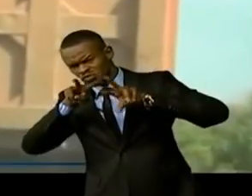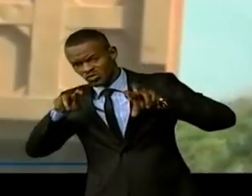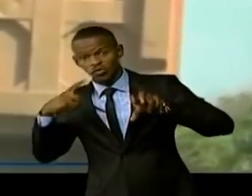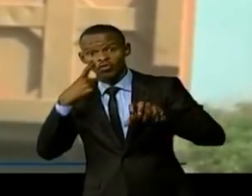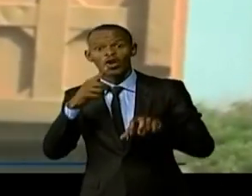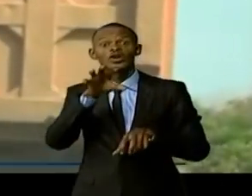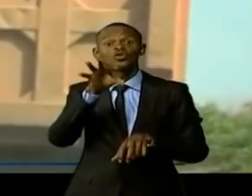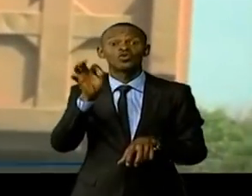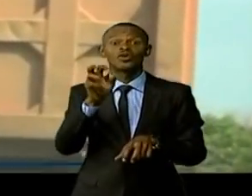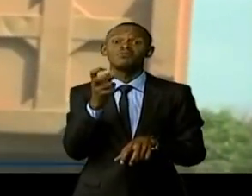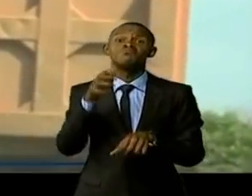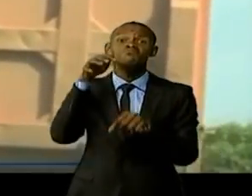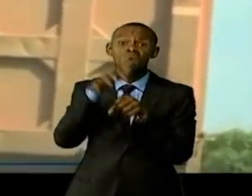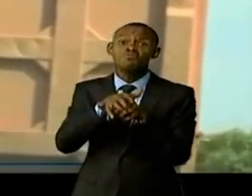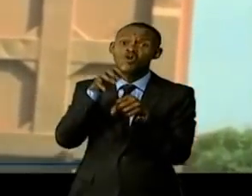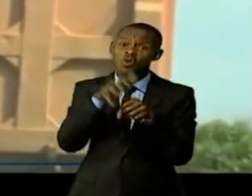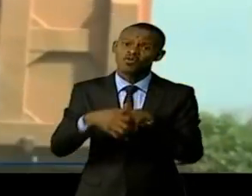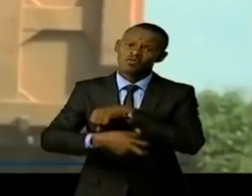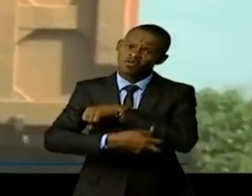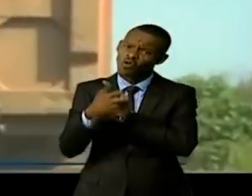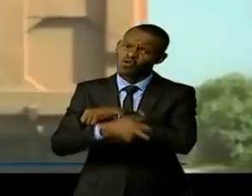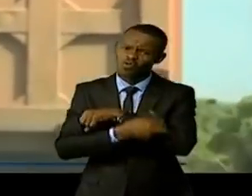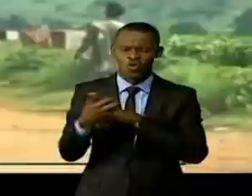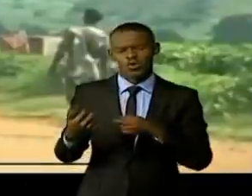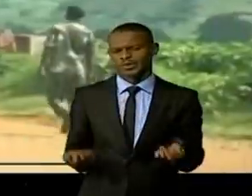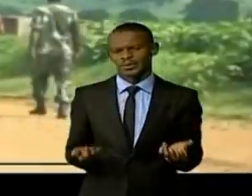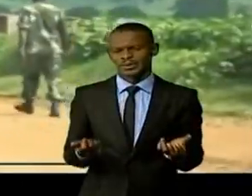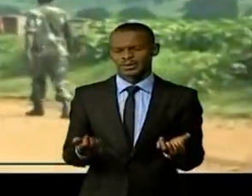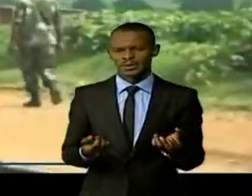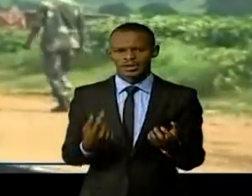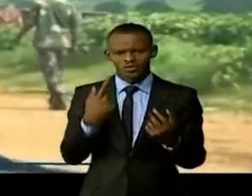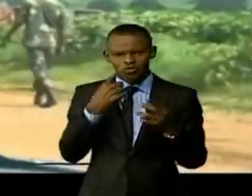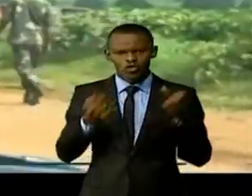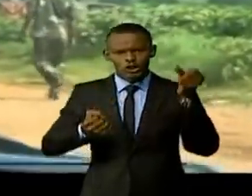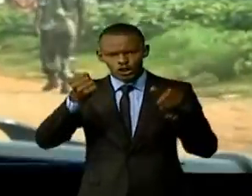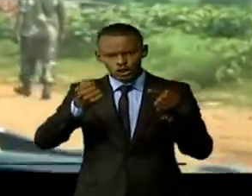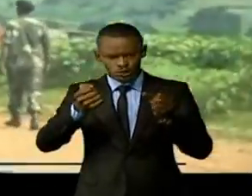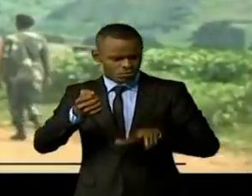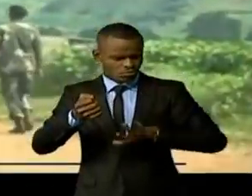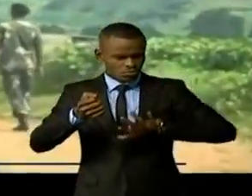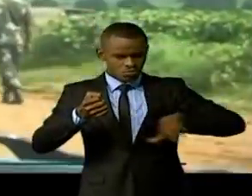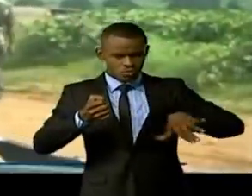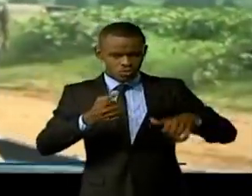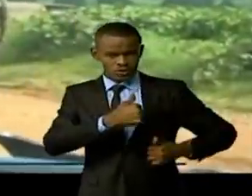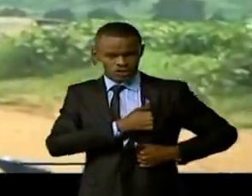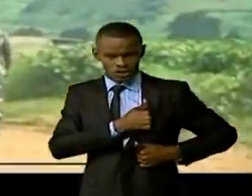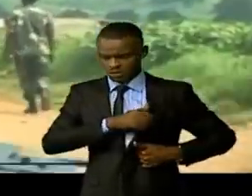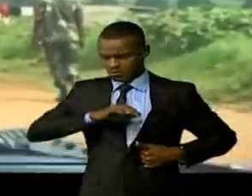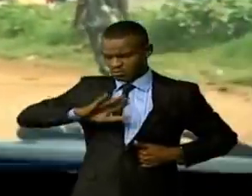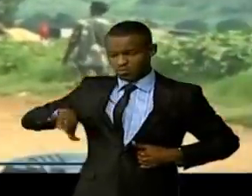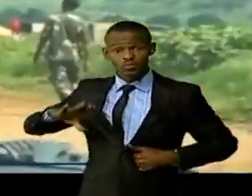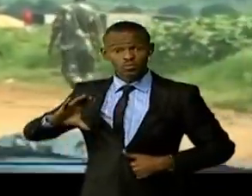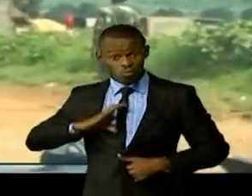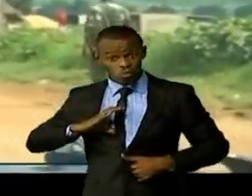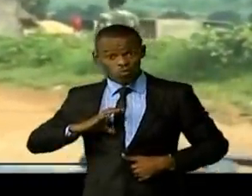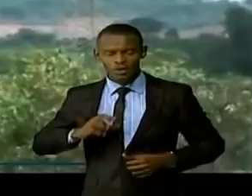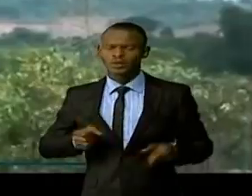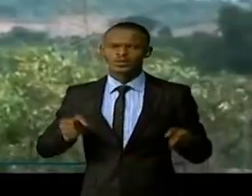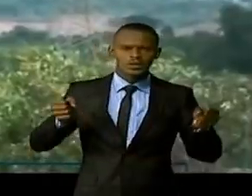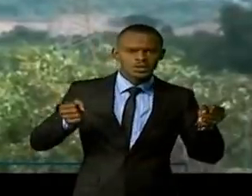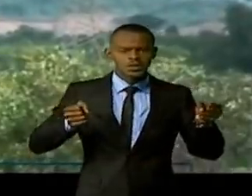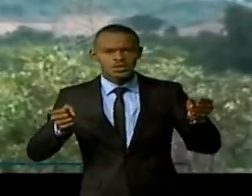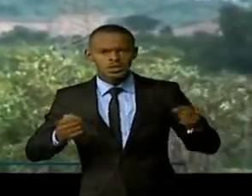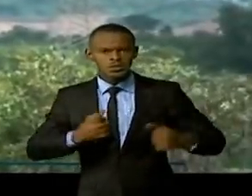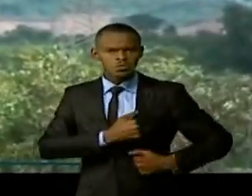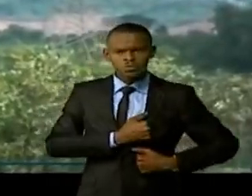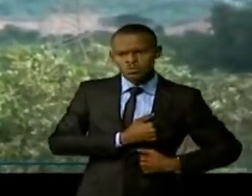Par ailleurs, le convoi était dirigé par un officier ainsi que trois éléments de la FRDC avant d'être intercepté par les éléments de la